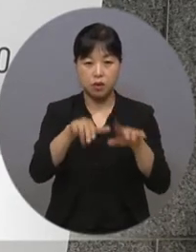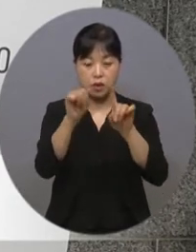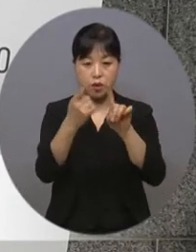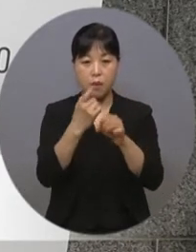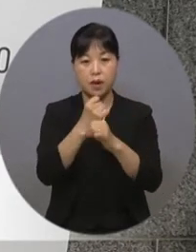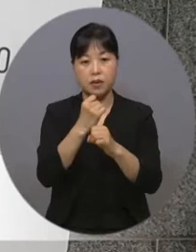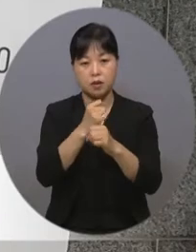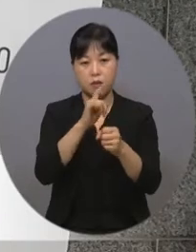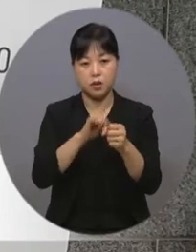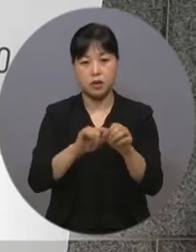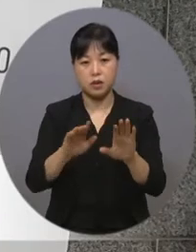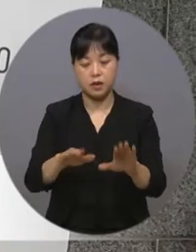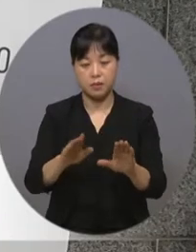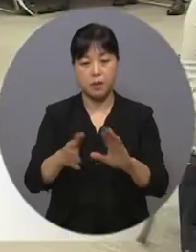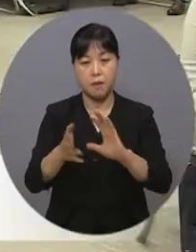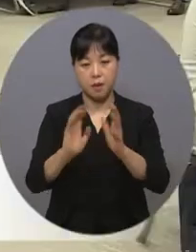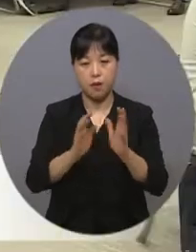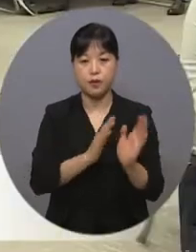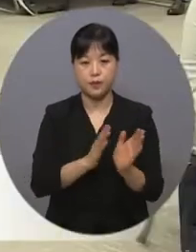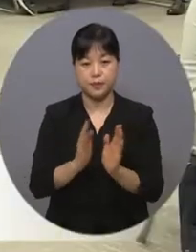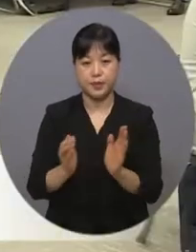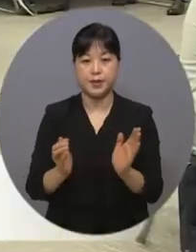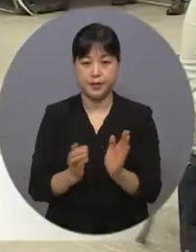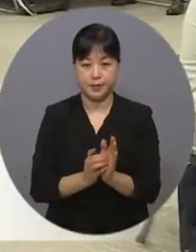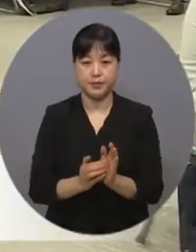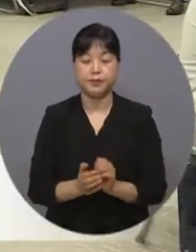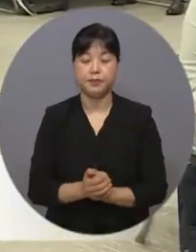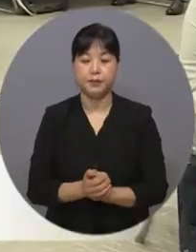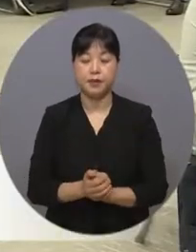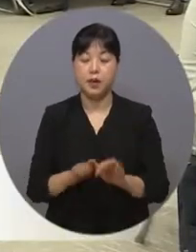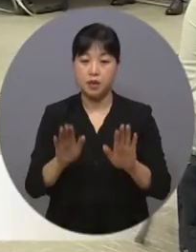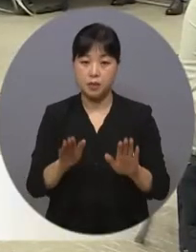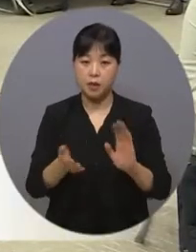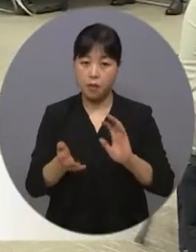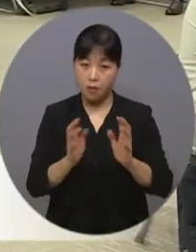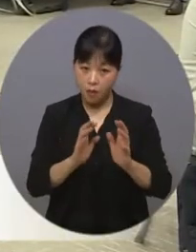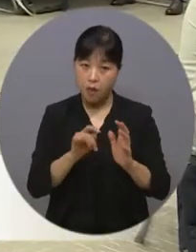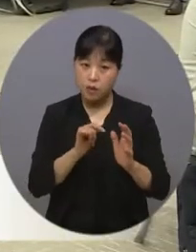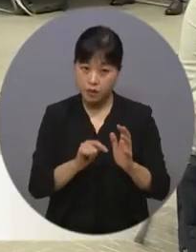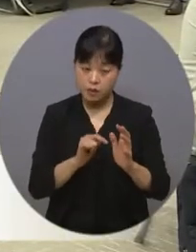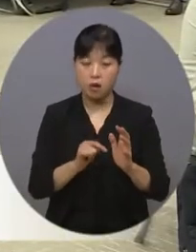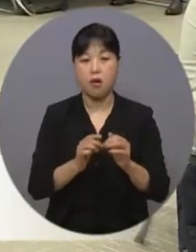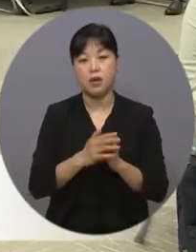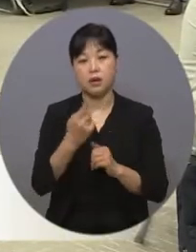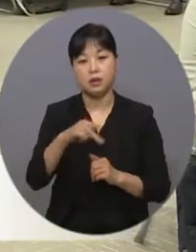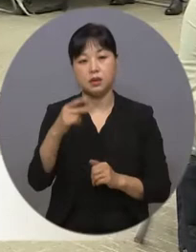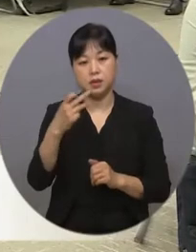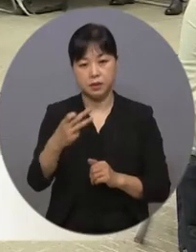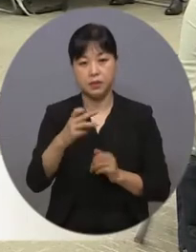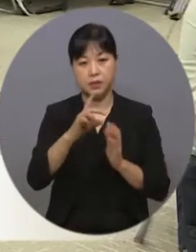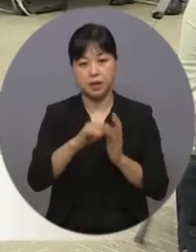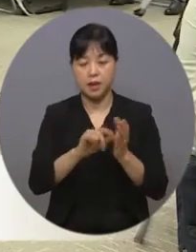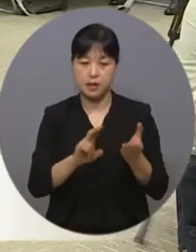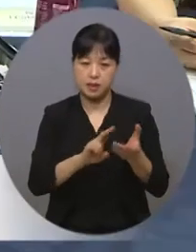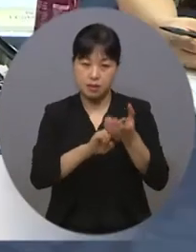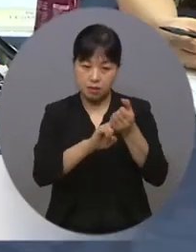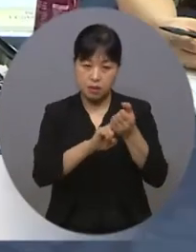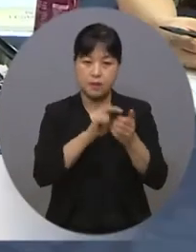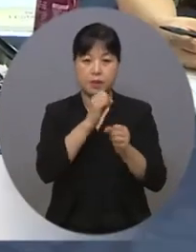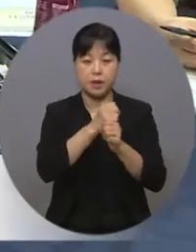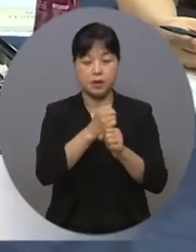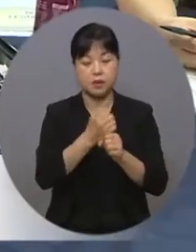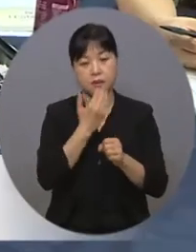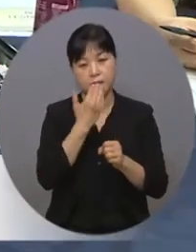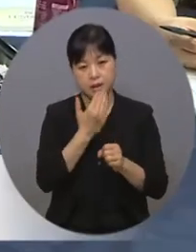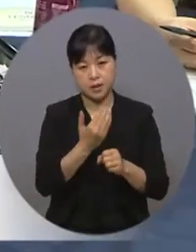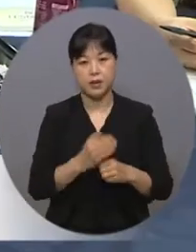이번 포럼을 준비하였습니다. 이번 포럼을 통해서 우리는 다시 한번 2013년의 기적을